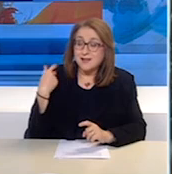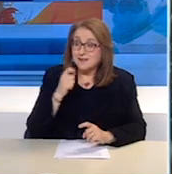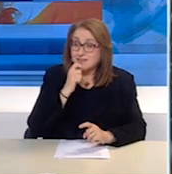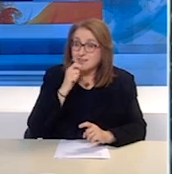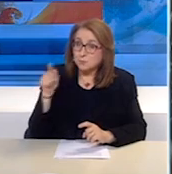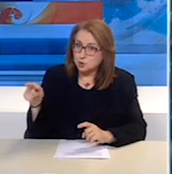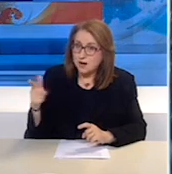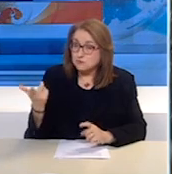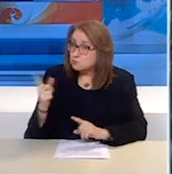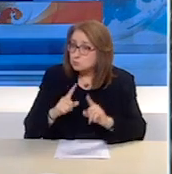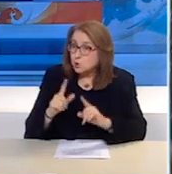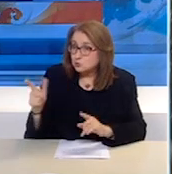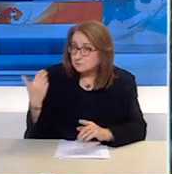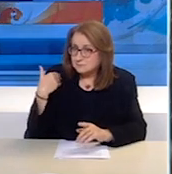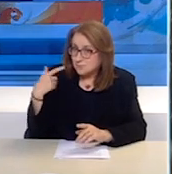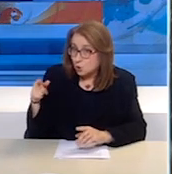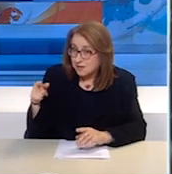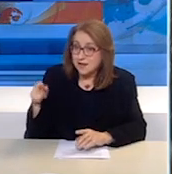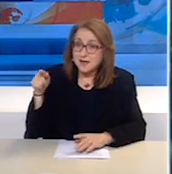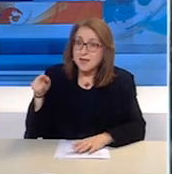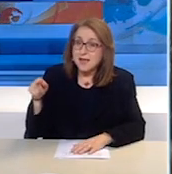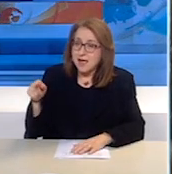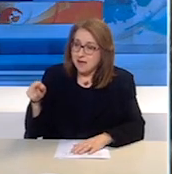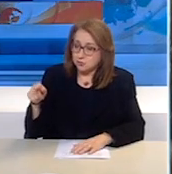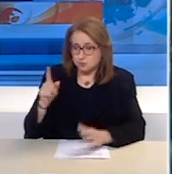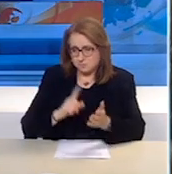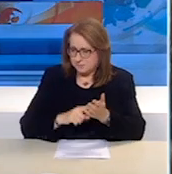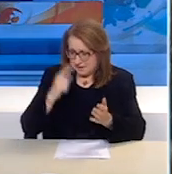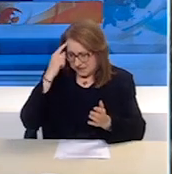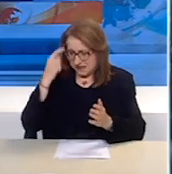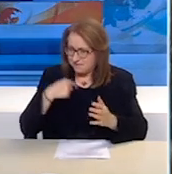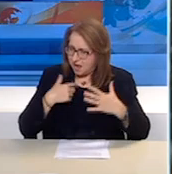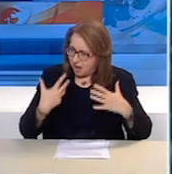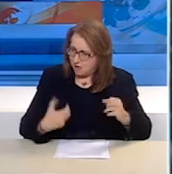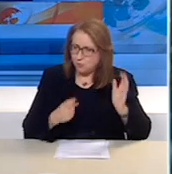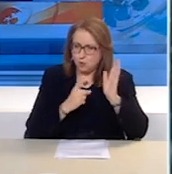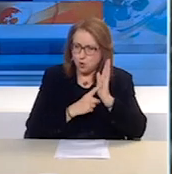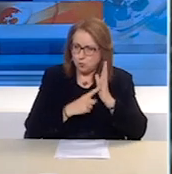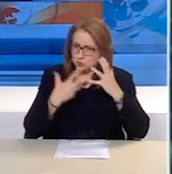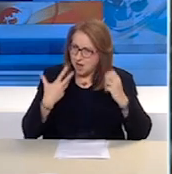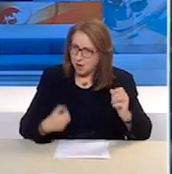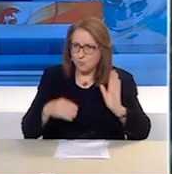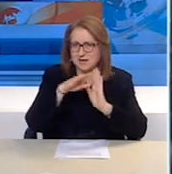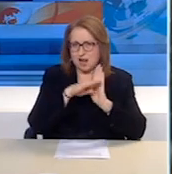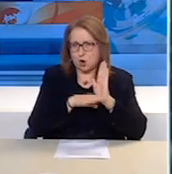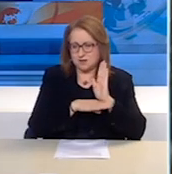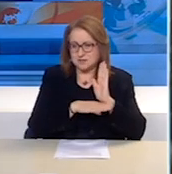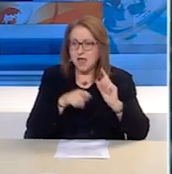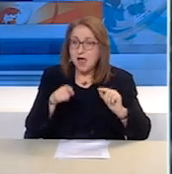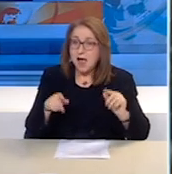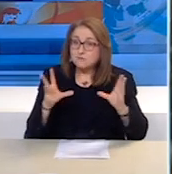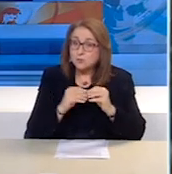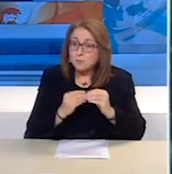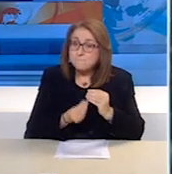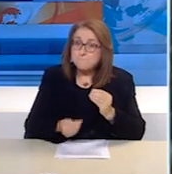και επειδή λειτουργούμε με νόμους και κανόνες, το θέμα των πρόσθετων εφημεριών του ιατρικού